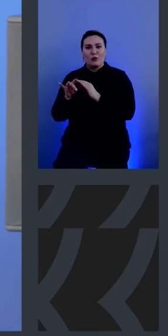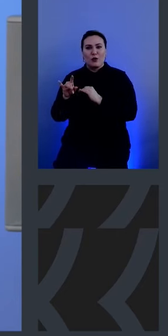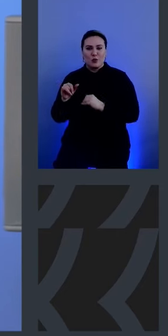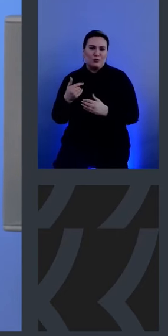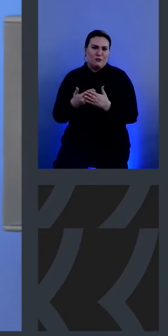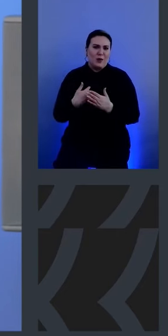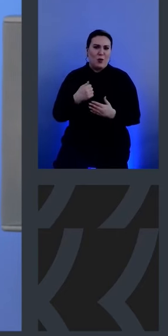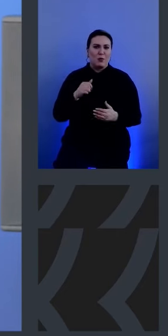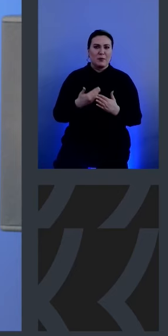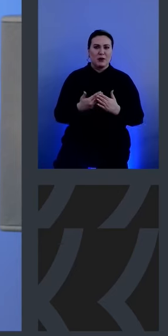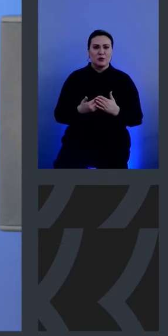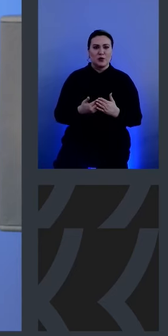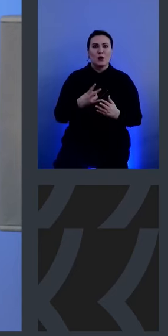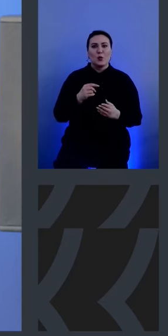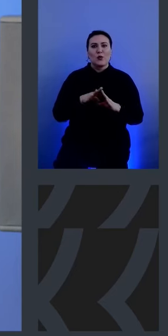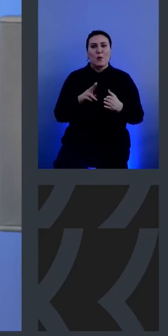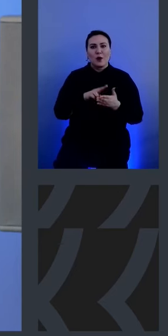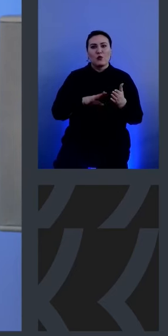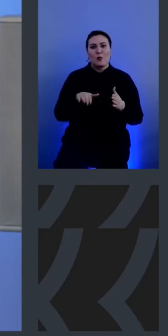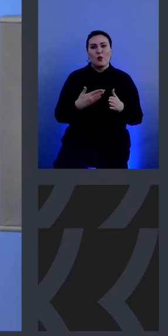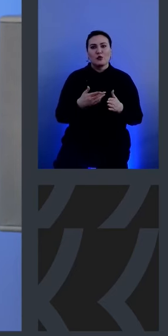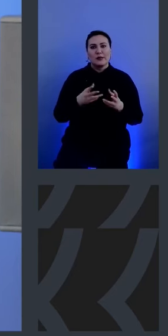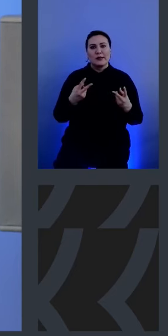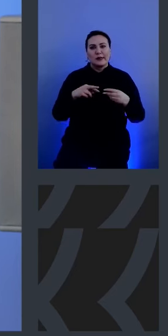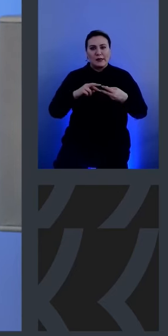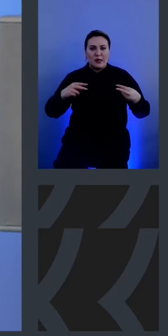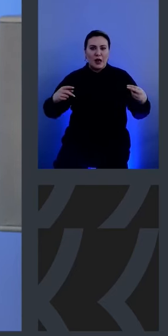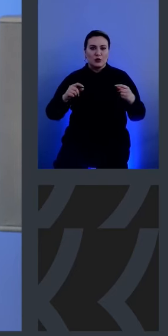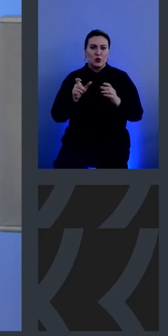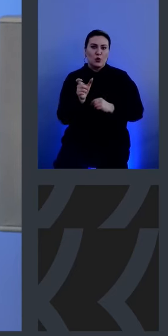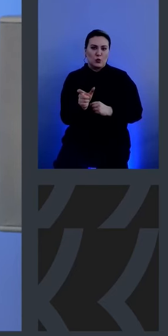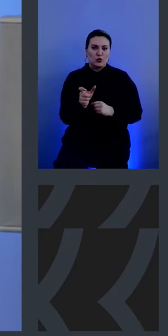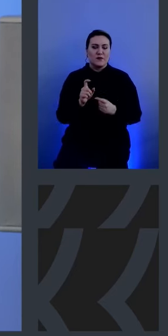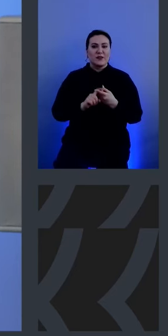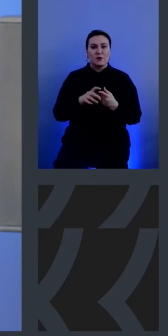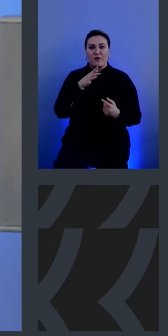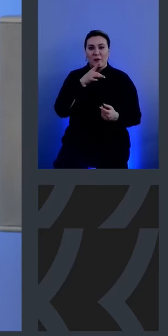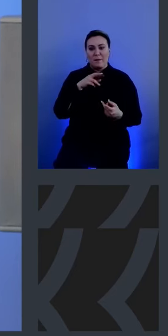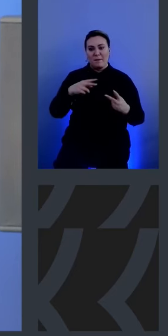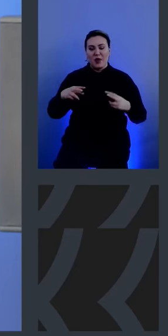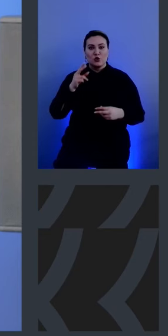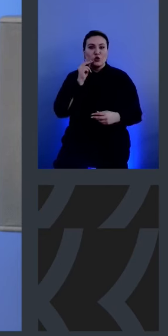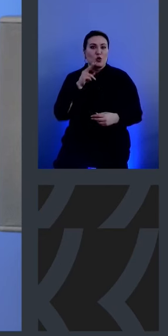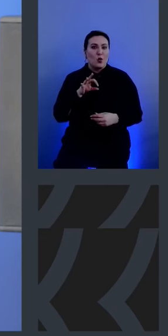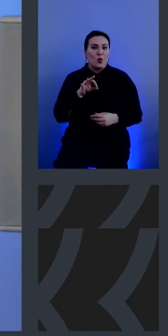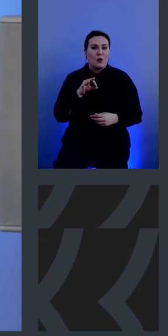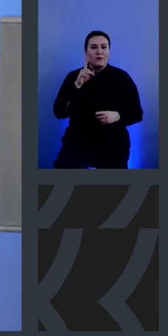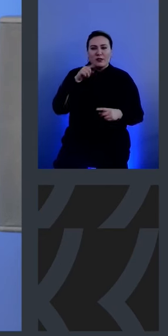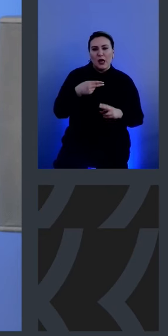протокол, что после генерации ключей в зависимости от времени меняется число. Нет, вы не